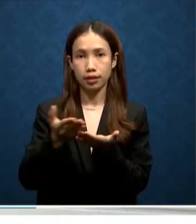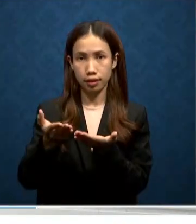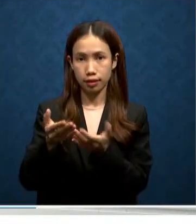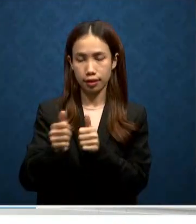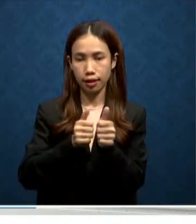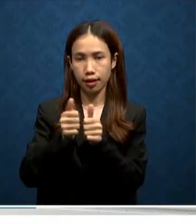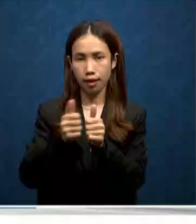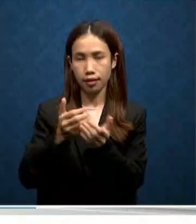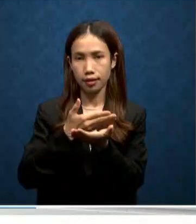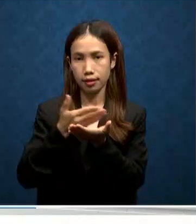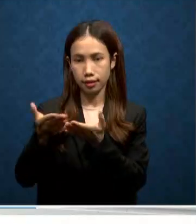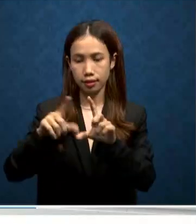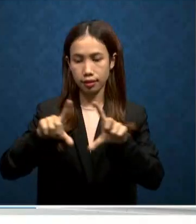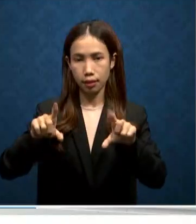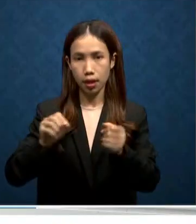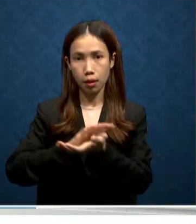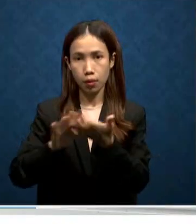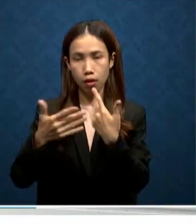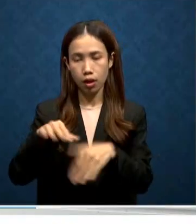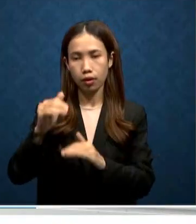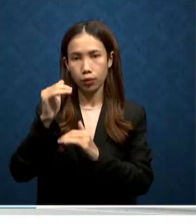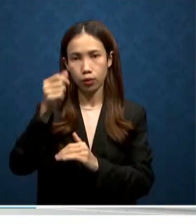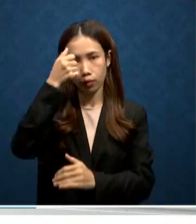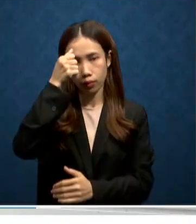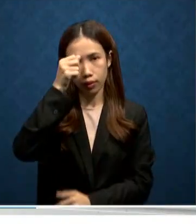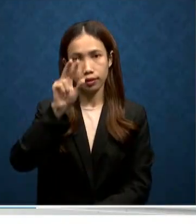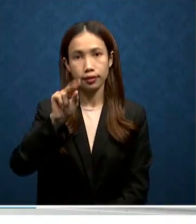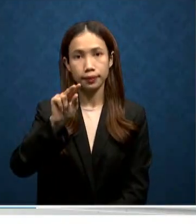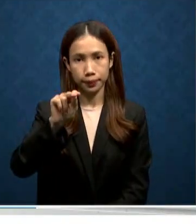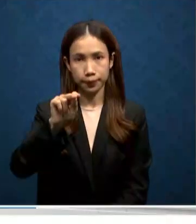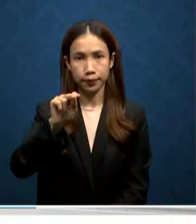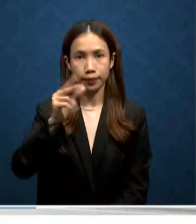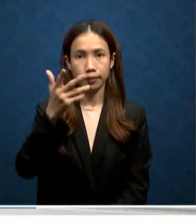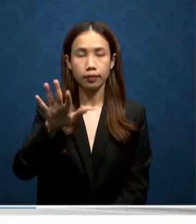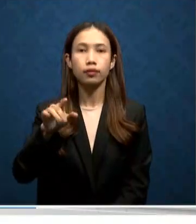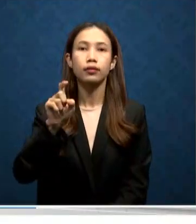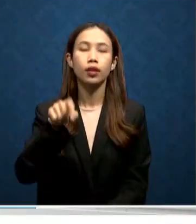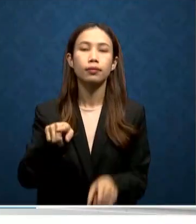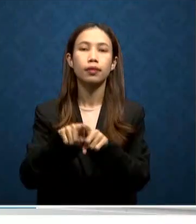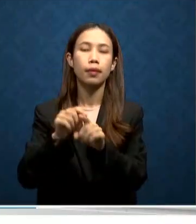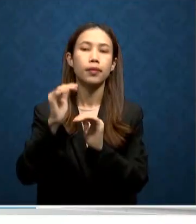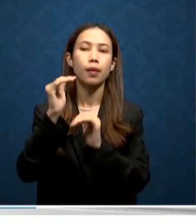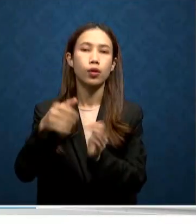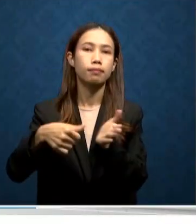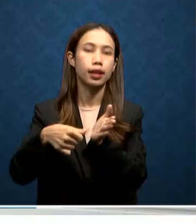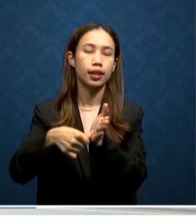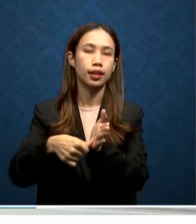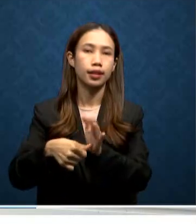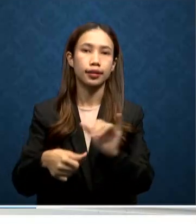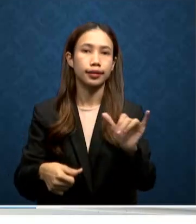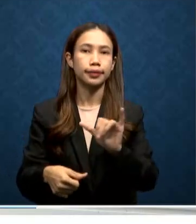เวลา 30วันนะครับก็ก็ยังไม่ไม่กำหนดเป็น